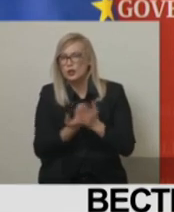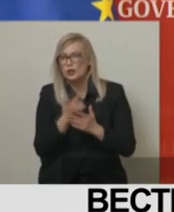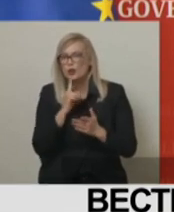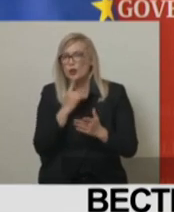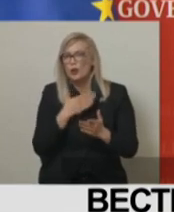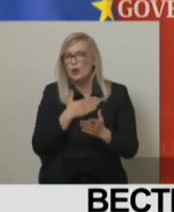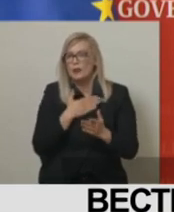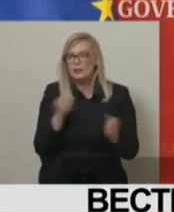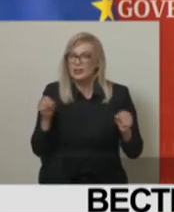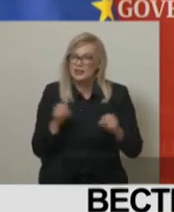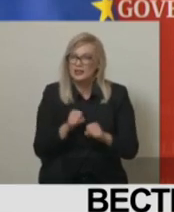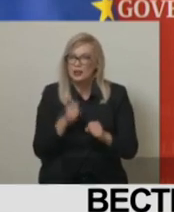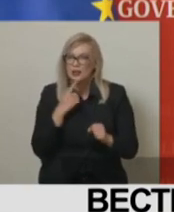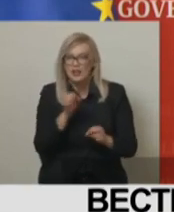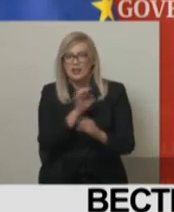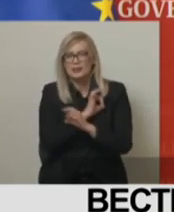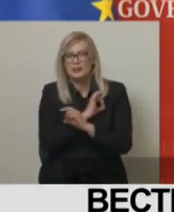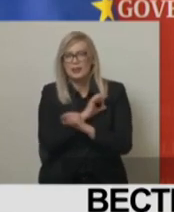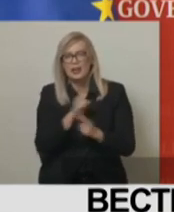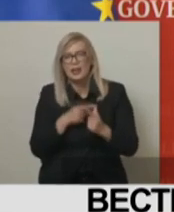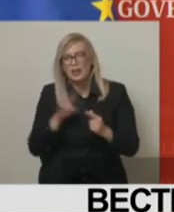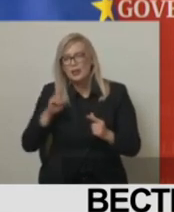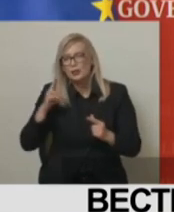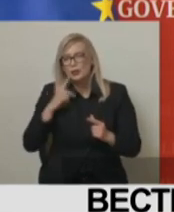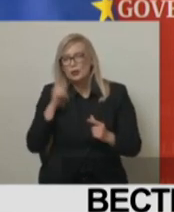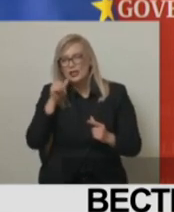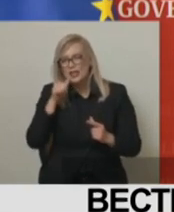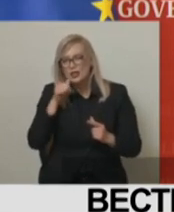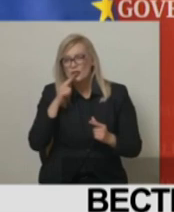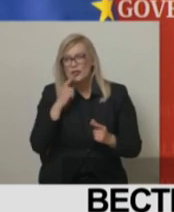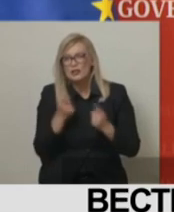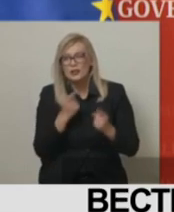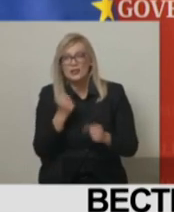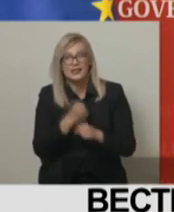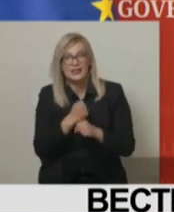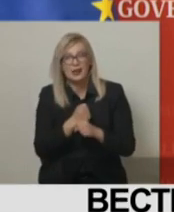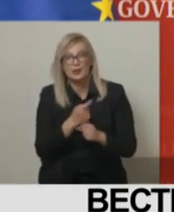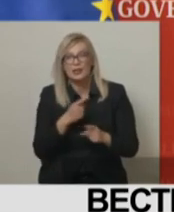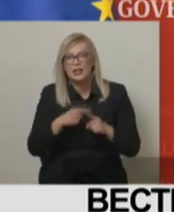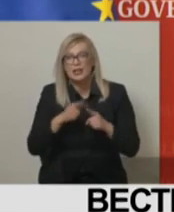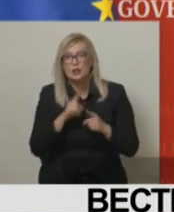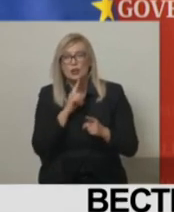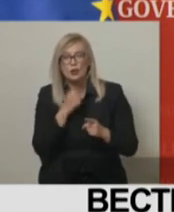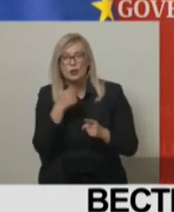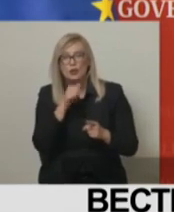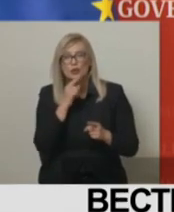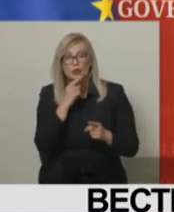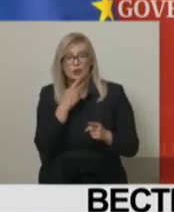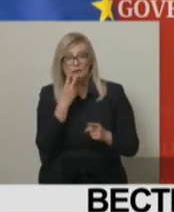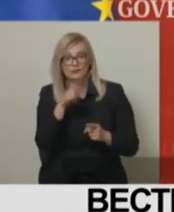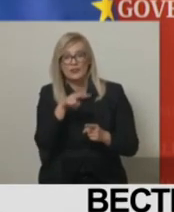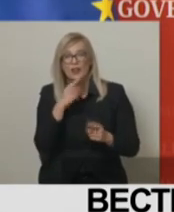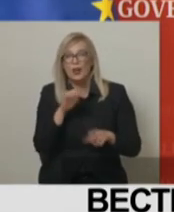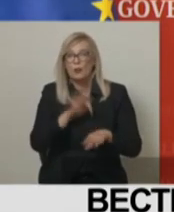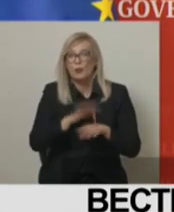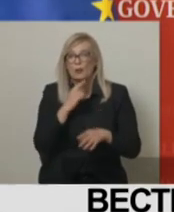има сериозен смртоносен или не знам каков потежок ефект, туку се работи за нешто кое што е согледано во моментот,